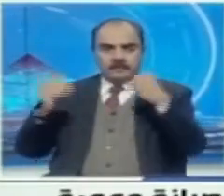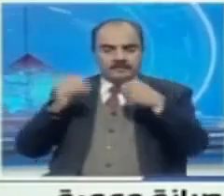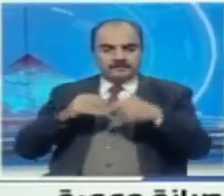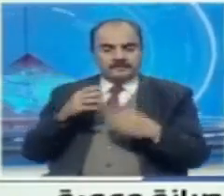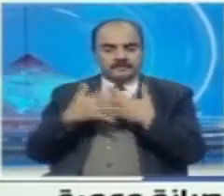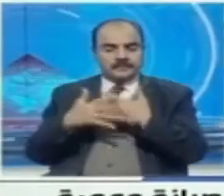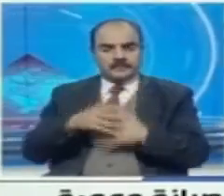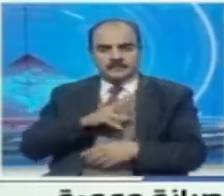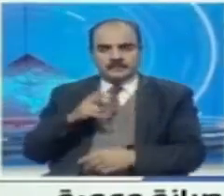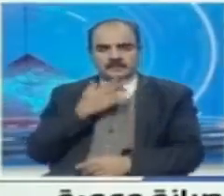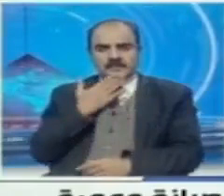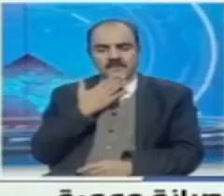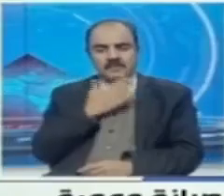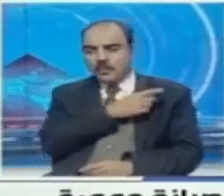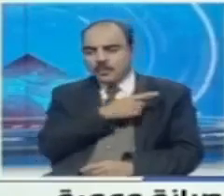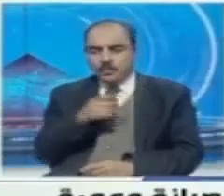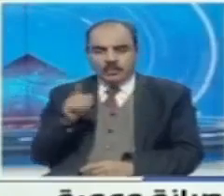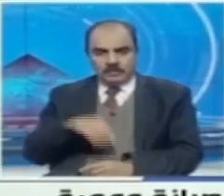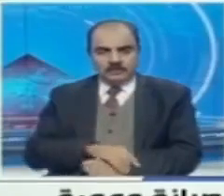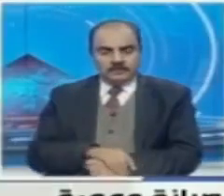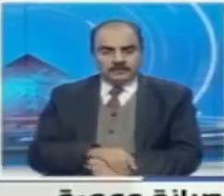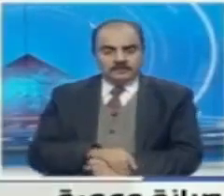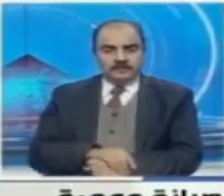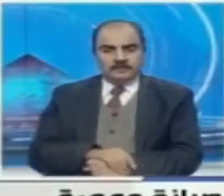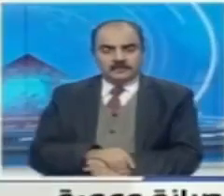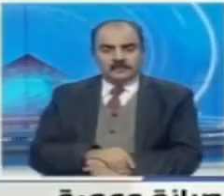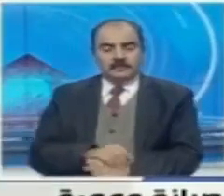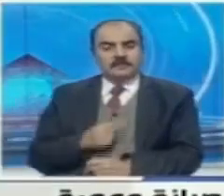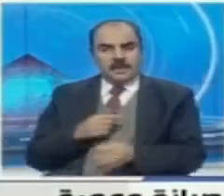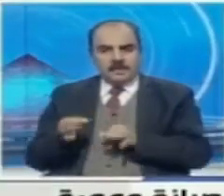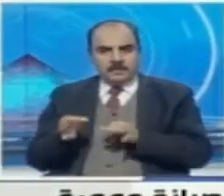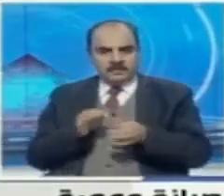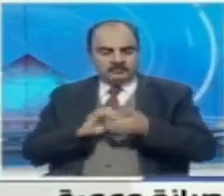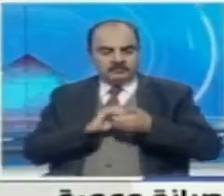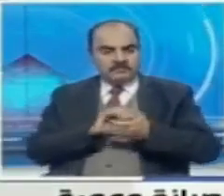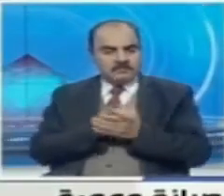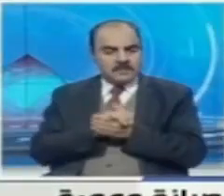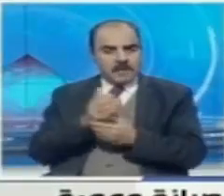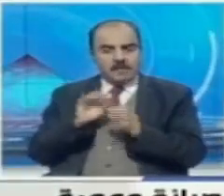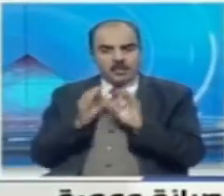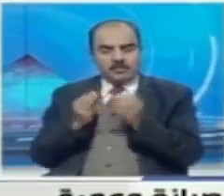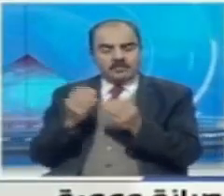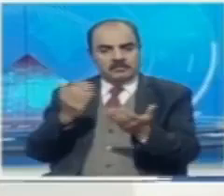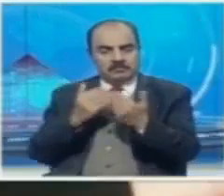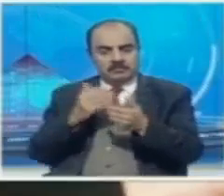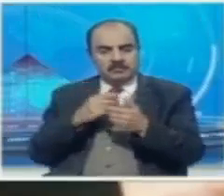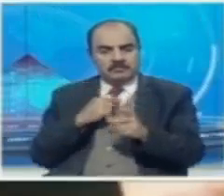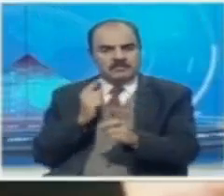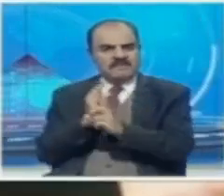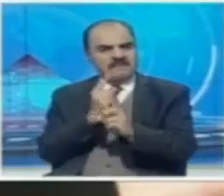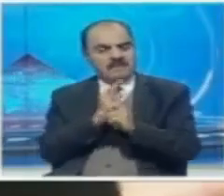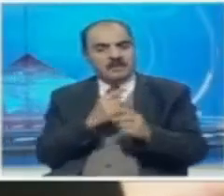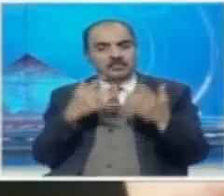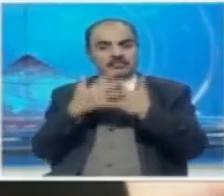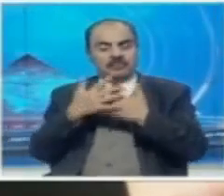شركات الطيران المدني بالقارة السمراء. نسقنا مع زملاء في المؤتمر علشان نعمل لقاء مع شركات